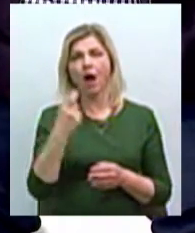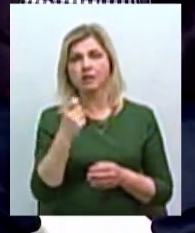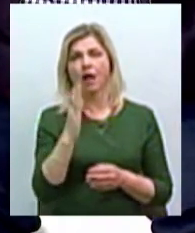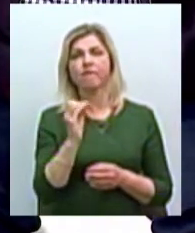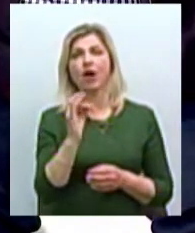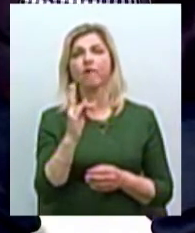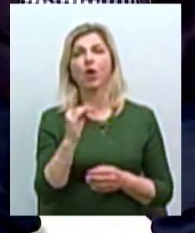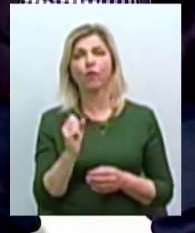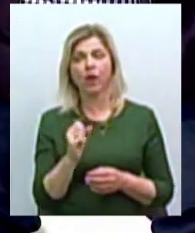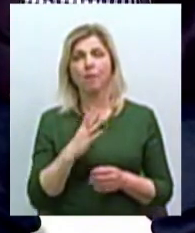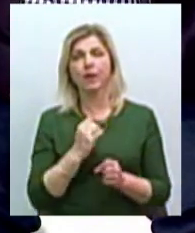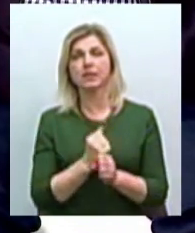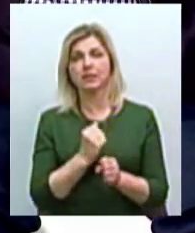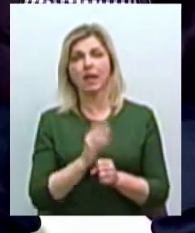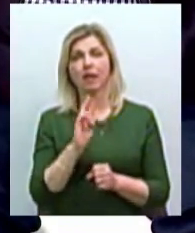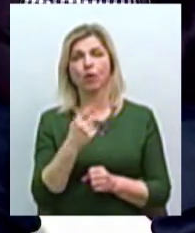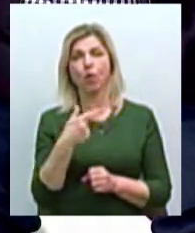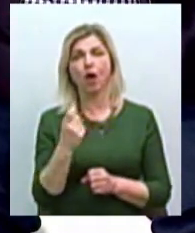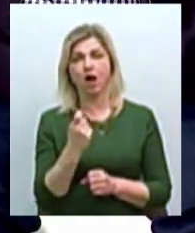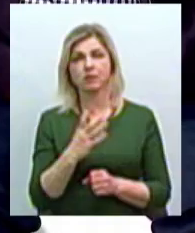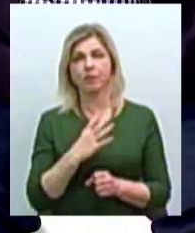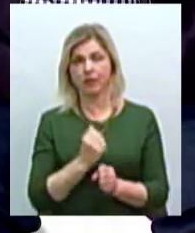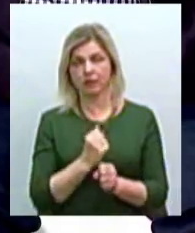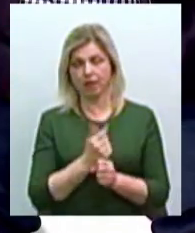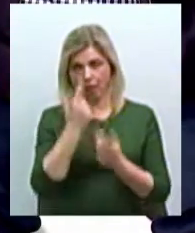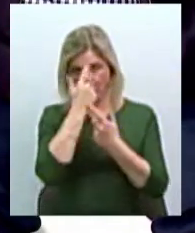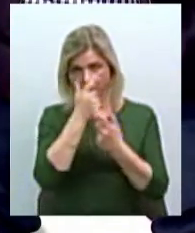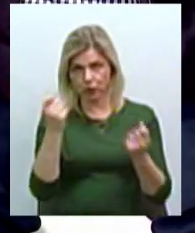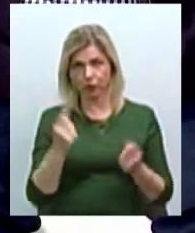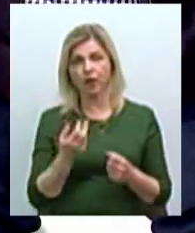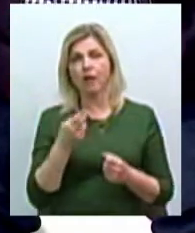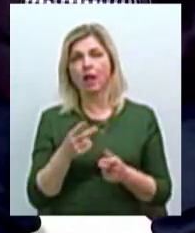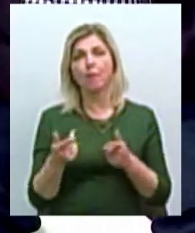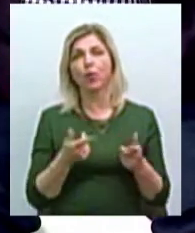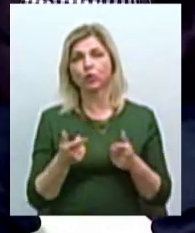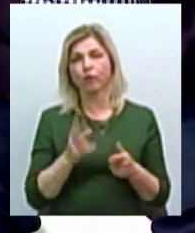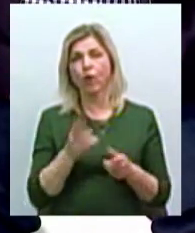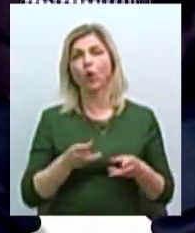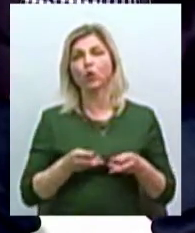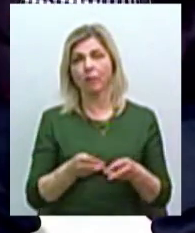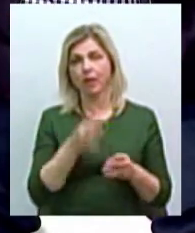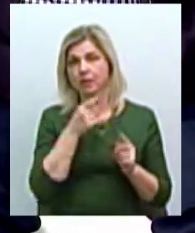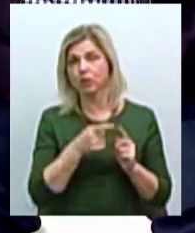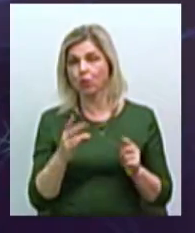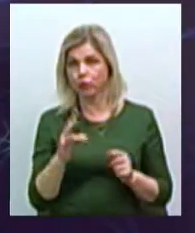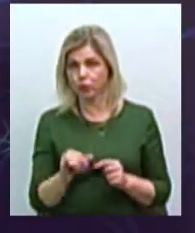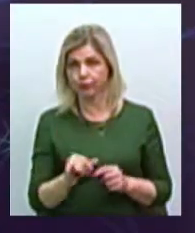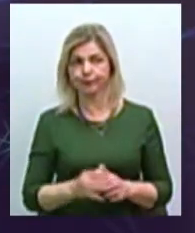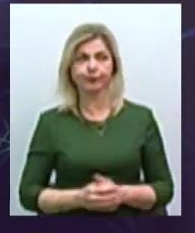Зроблено це було, як Миколаївгаз говорив, повідомляв, для підготовки для опалювального сезону.